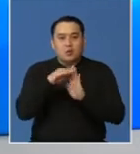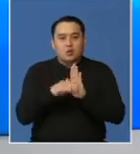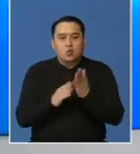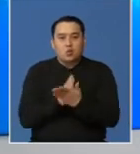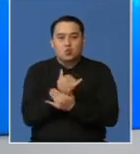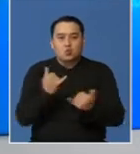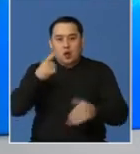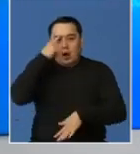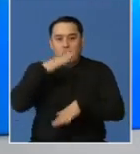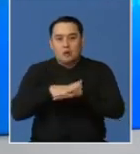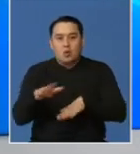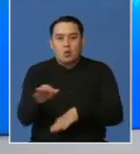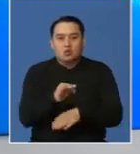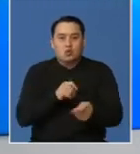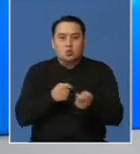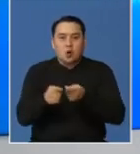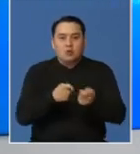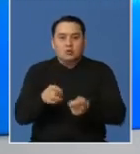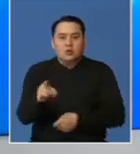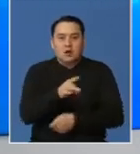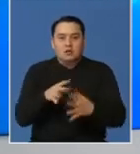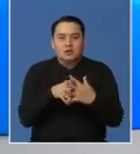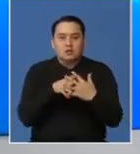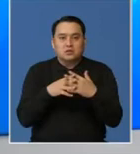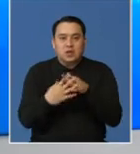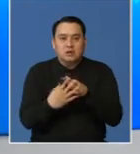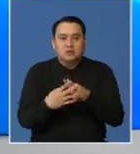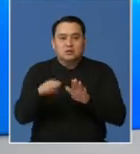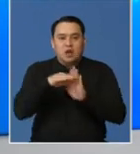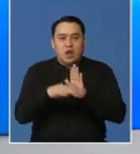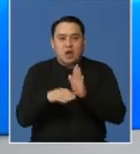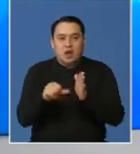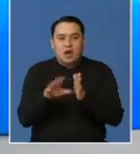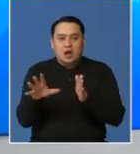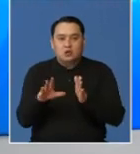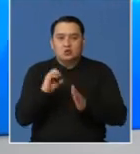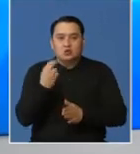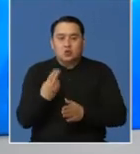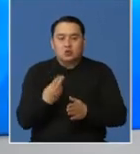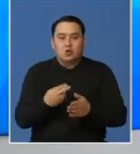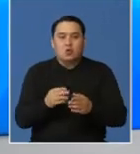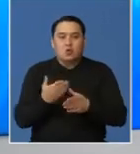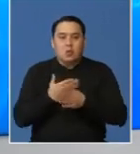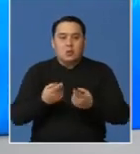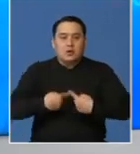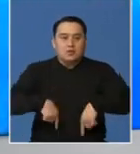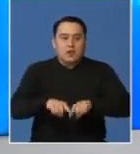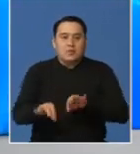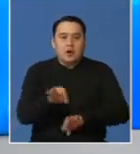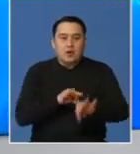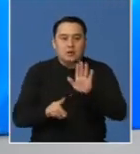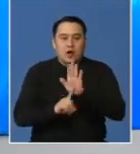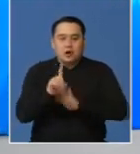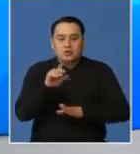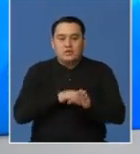услуг, аким области поручил руководству районов и сельских округов составить электронную социальную карту. Какие еще проекты